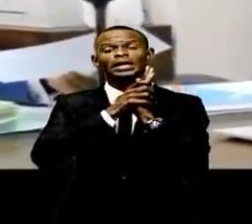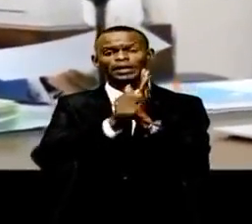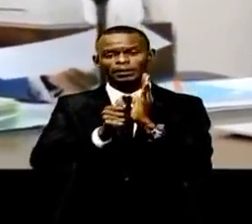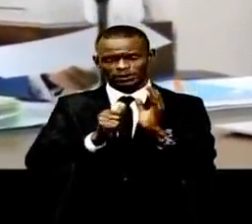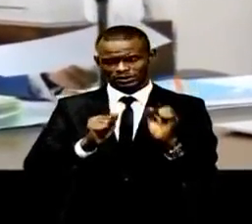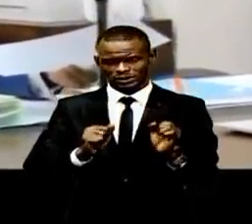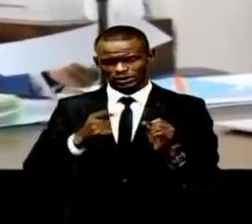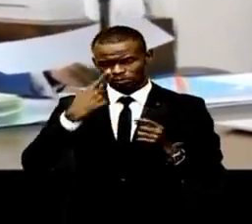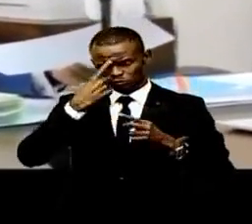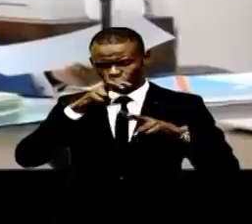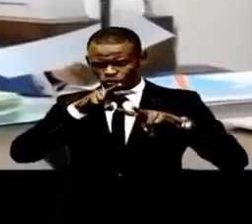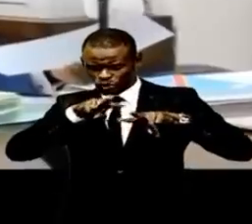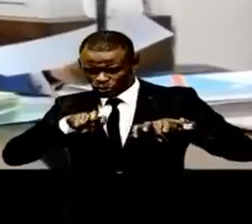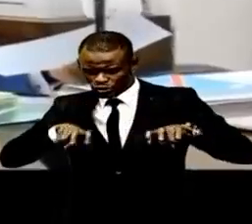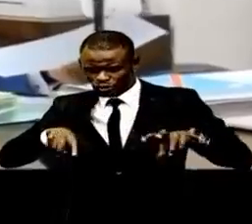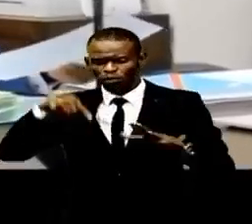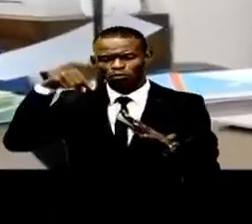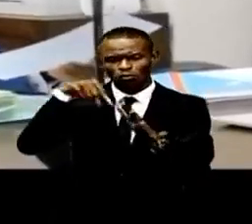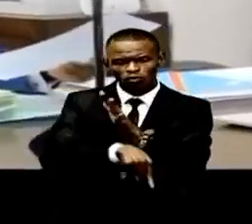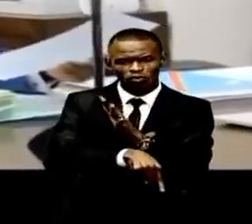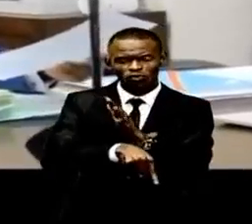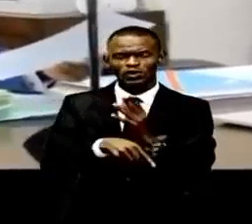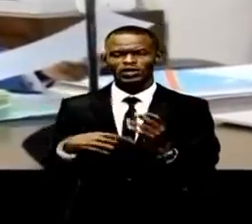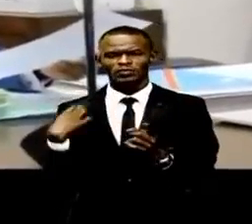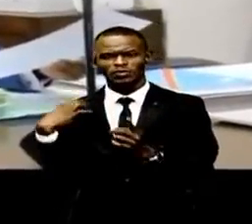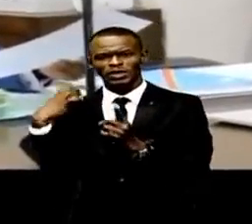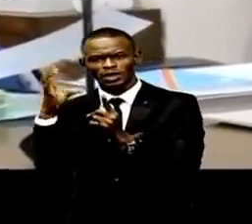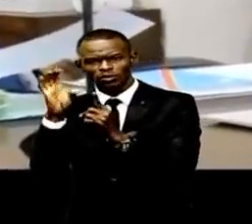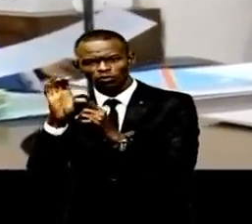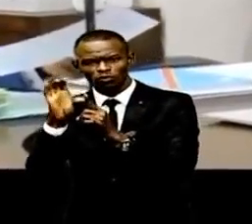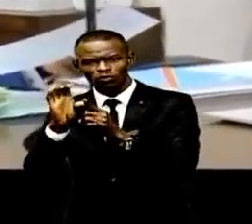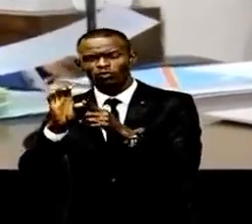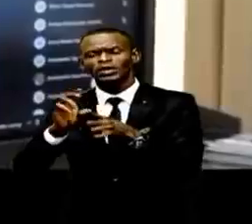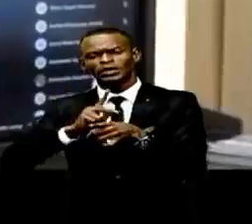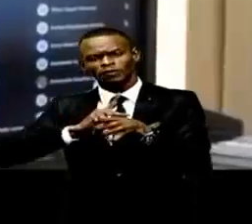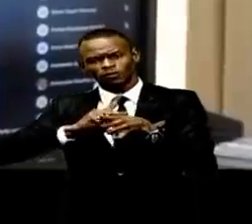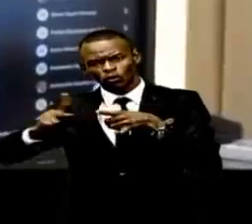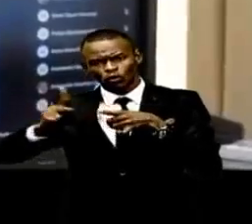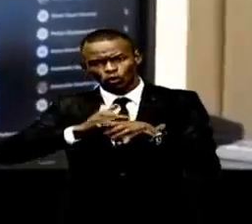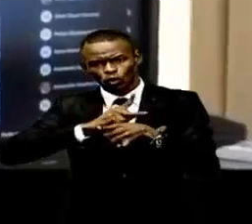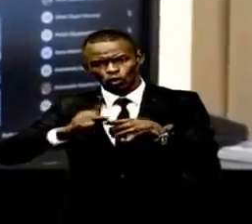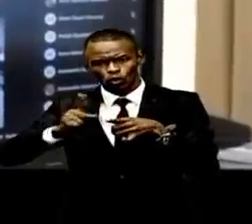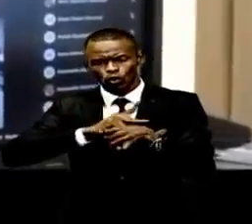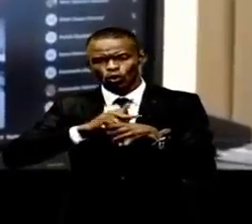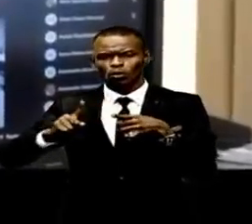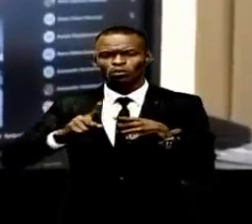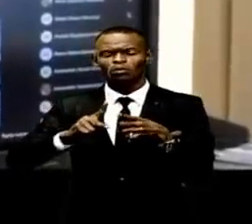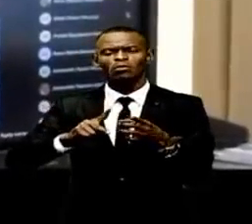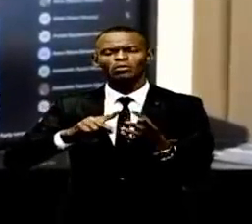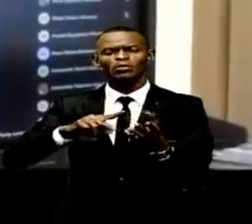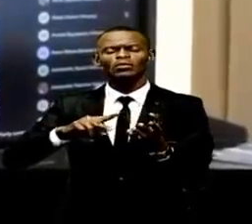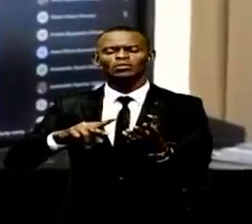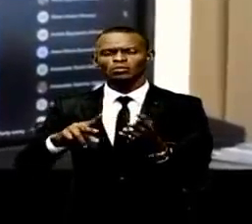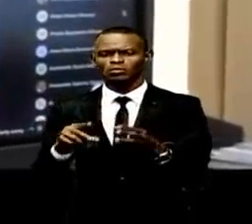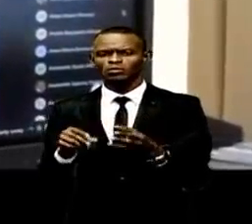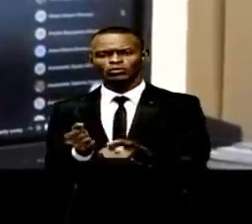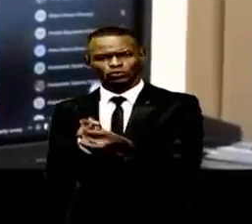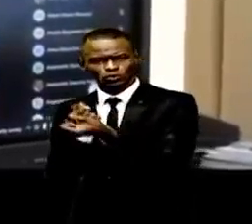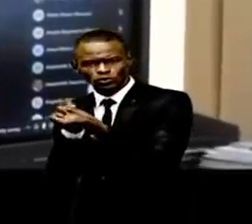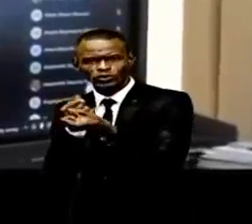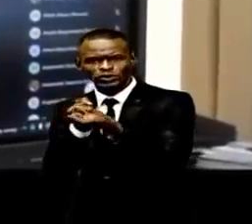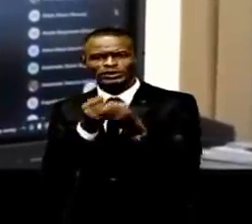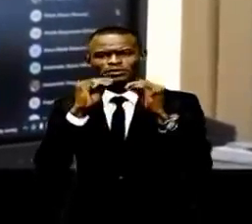mécanismes de garantie de la qualité et d'accréditation, la promotion de la mobilité universitaire par les transferts de crédits au-delà